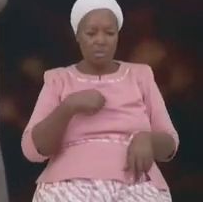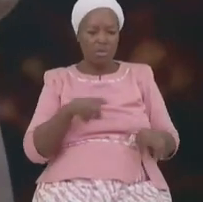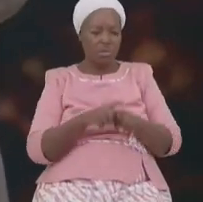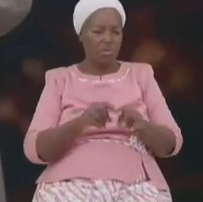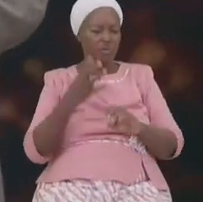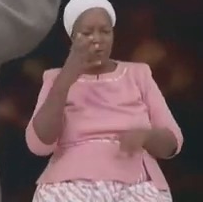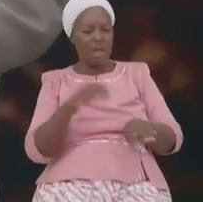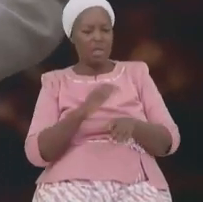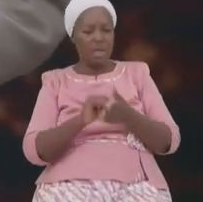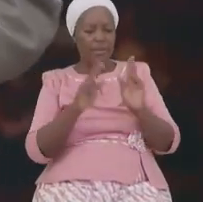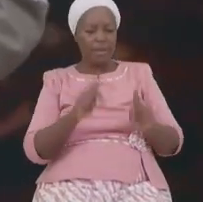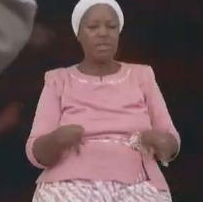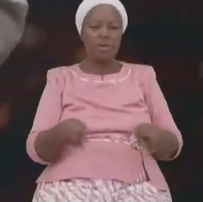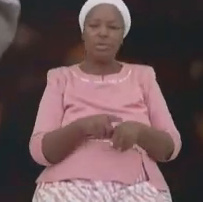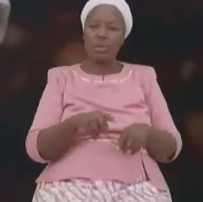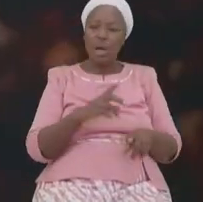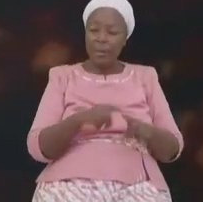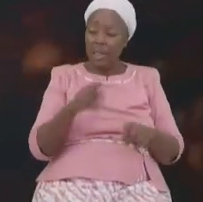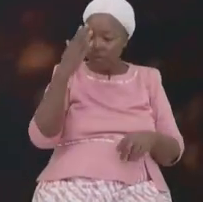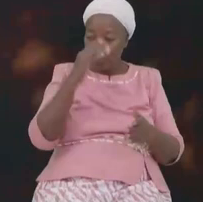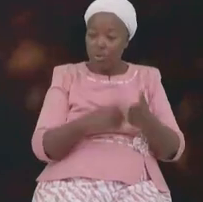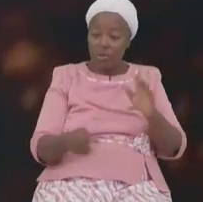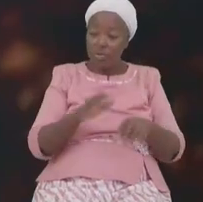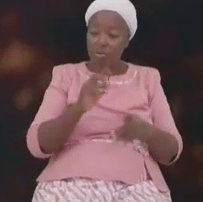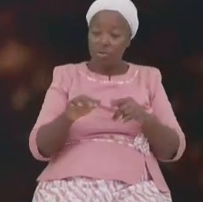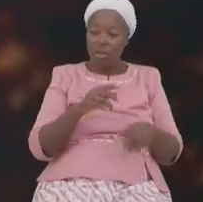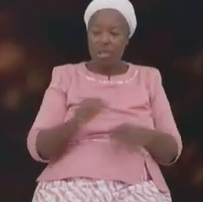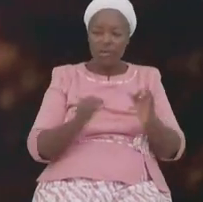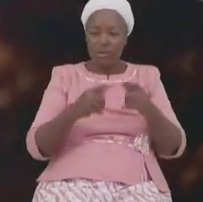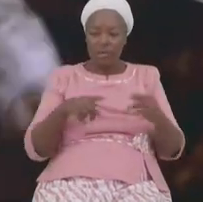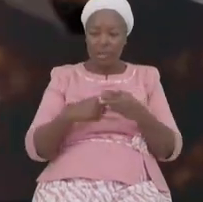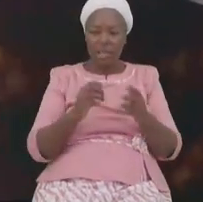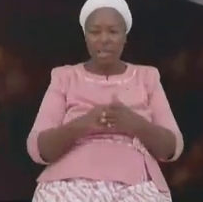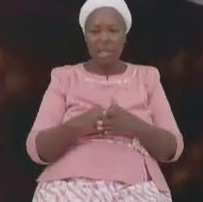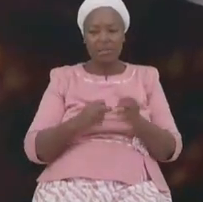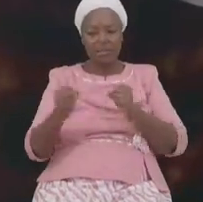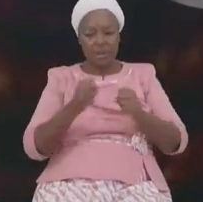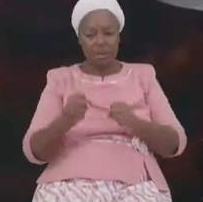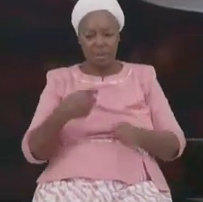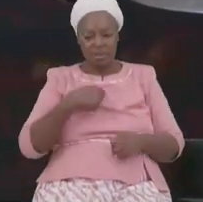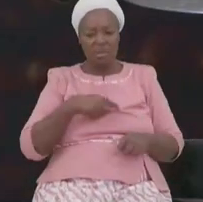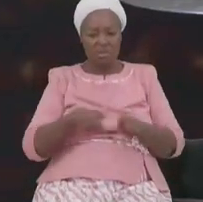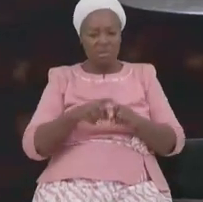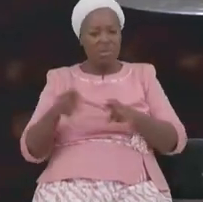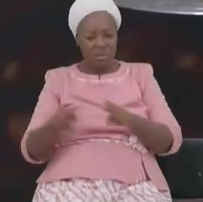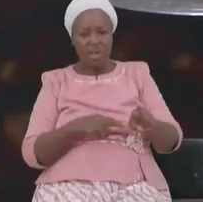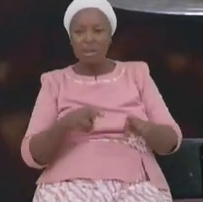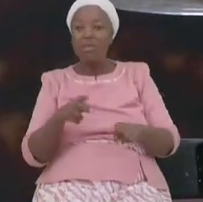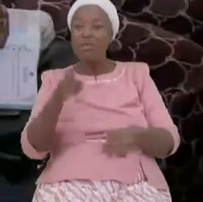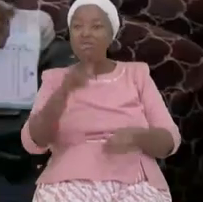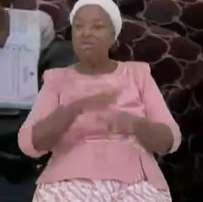elle veut commencer la bagarre. Aujourd'hui, je suis prêt. Non, non, ne sois plus prêt pour le mal. Moi, je ne suis pas prêt pour le